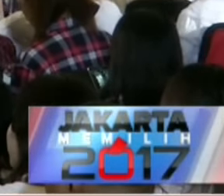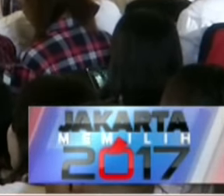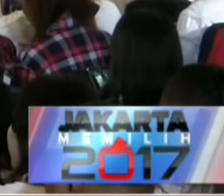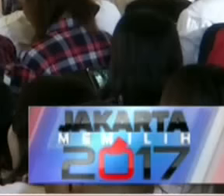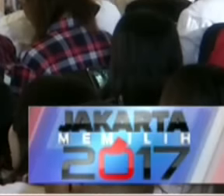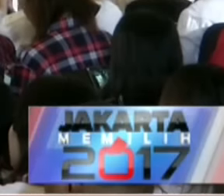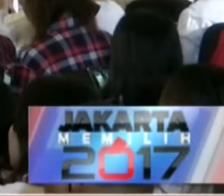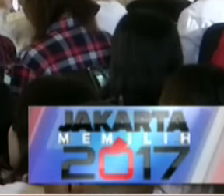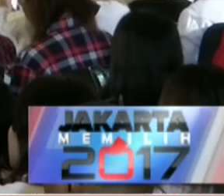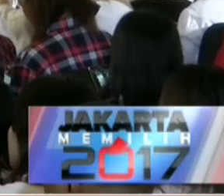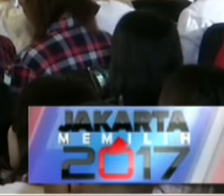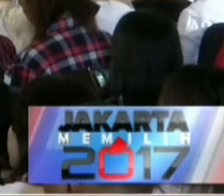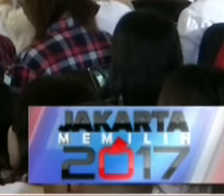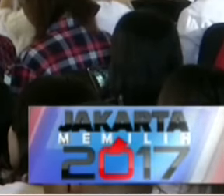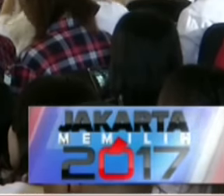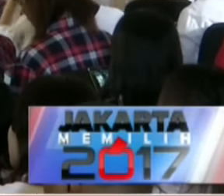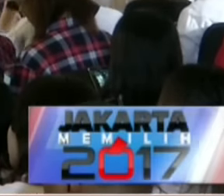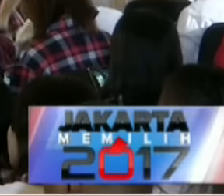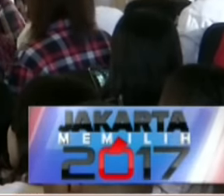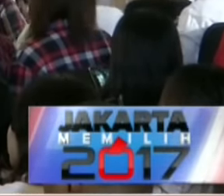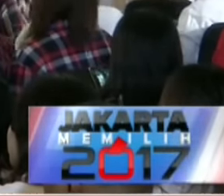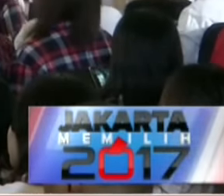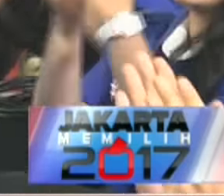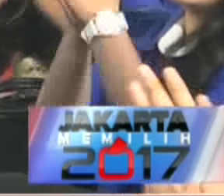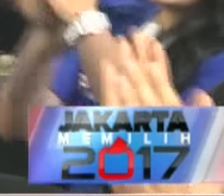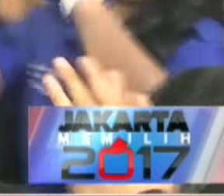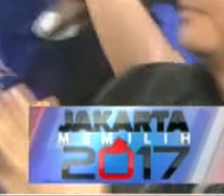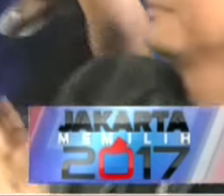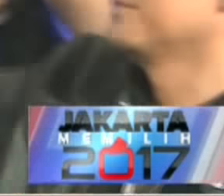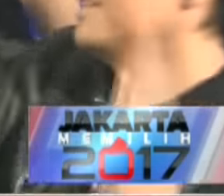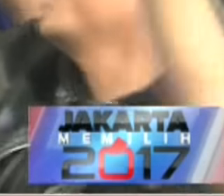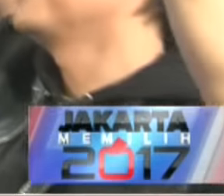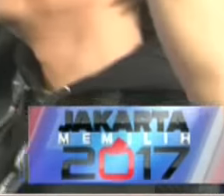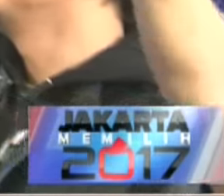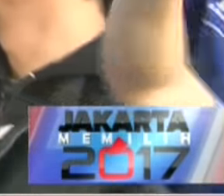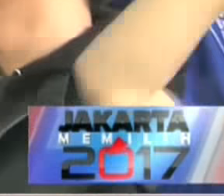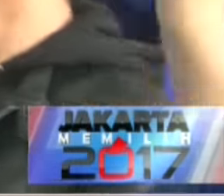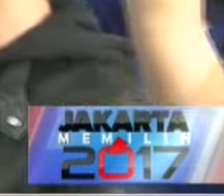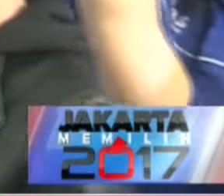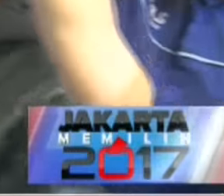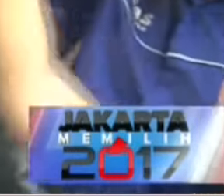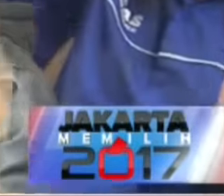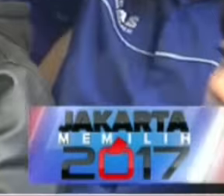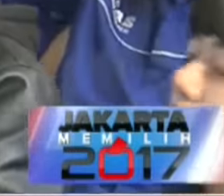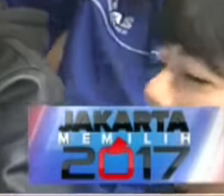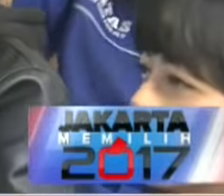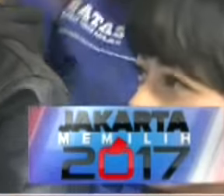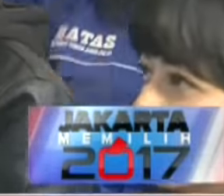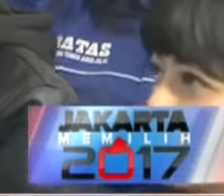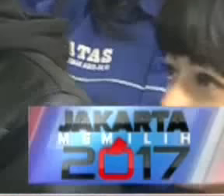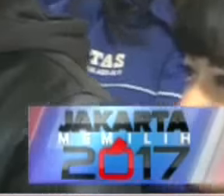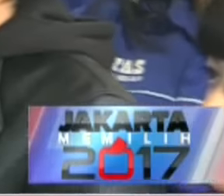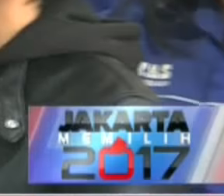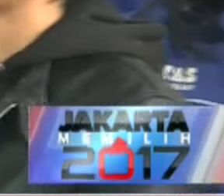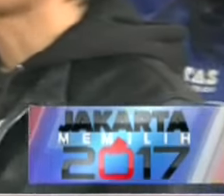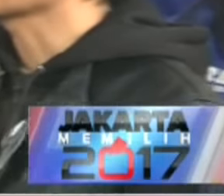pasangan calon nomor urut 1. Silakan, waktunya 30 second. Oke, okay. AHY! AHY! Oke,